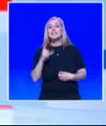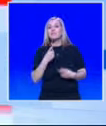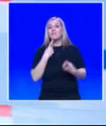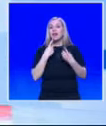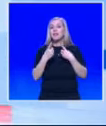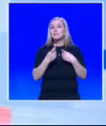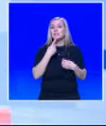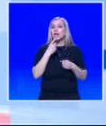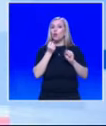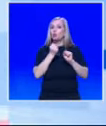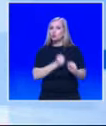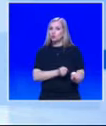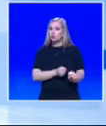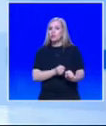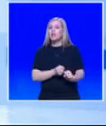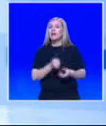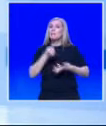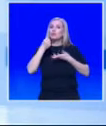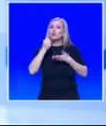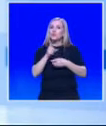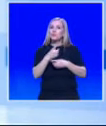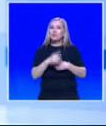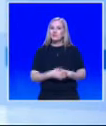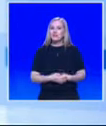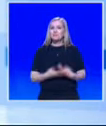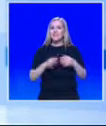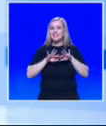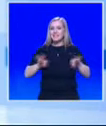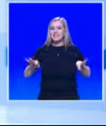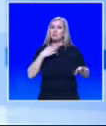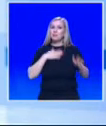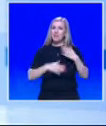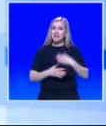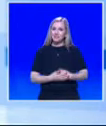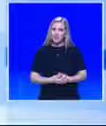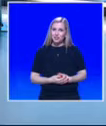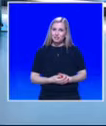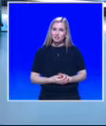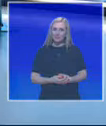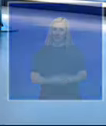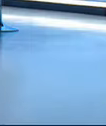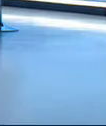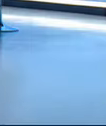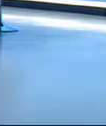разговор за Конституцията, бюджета и управлението. Така се разделяме до утре.